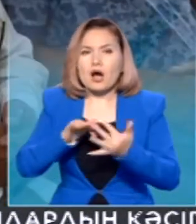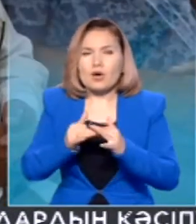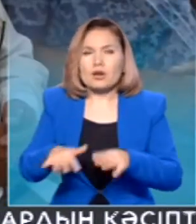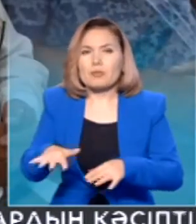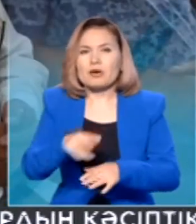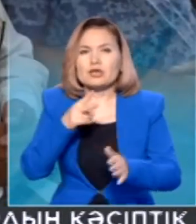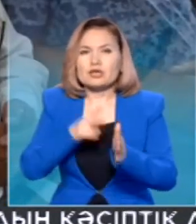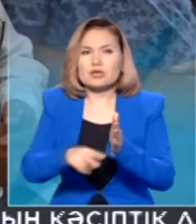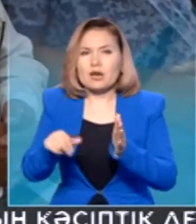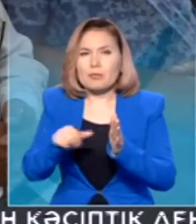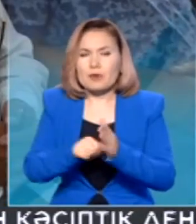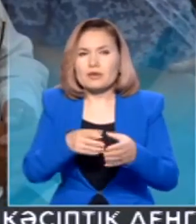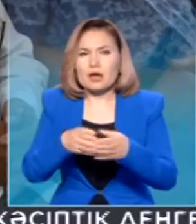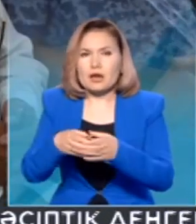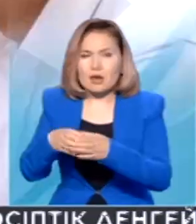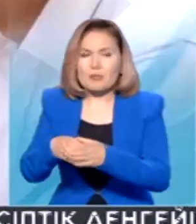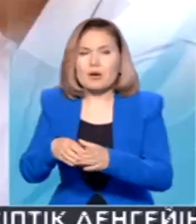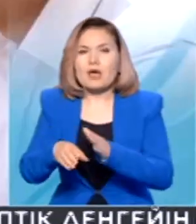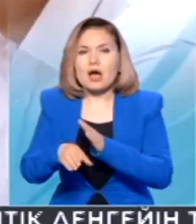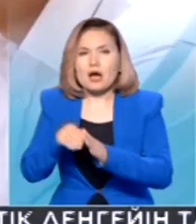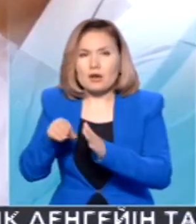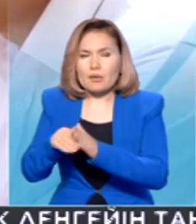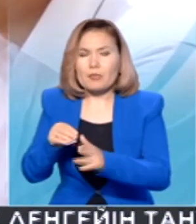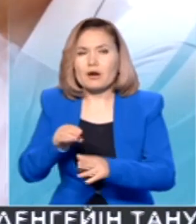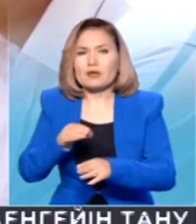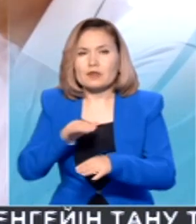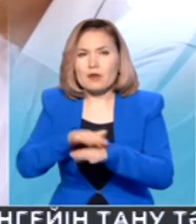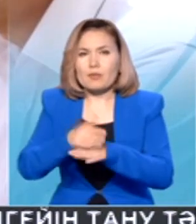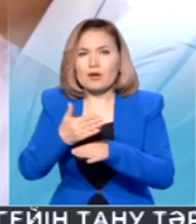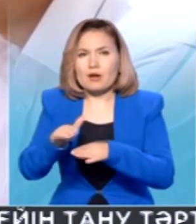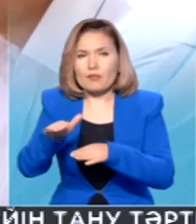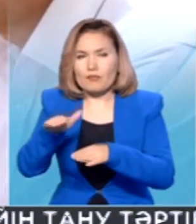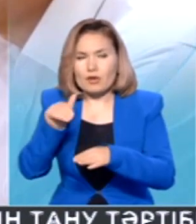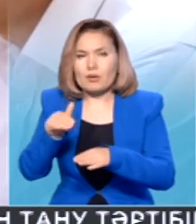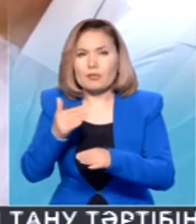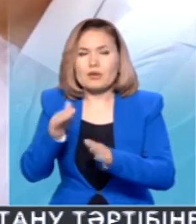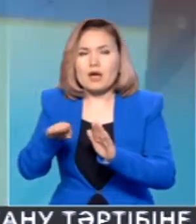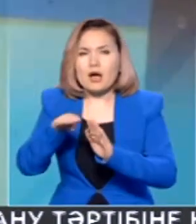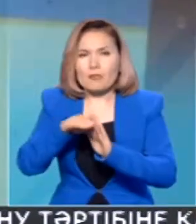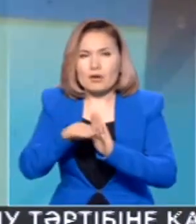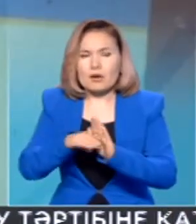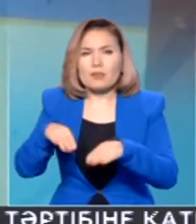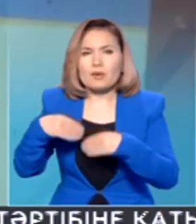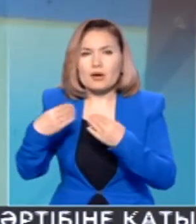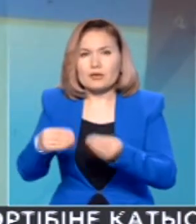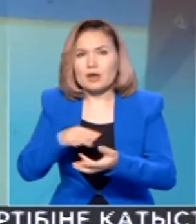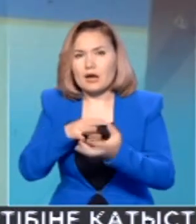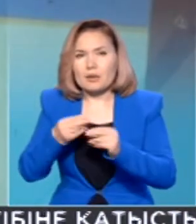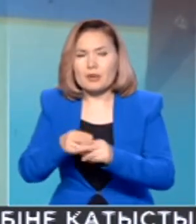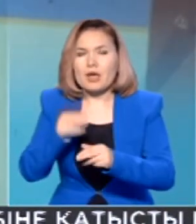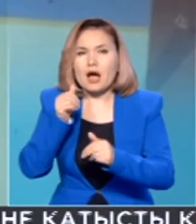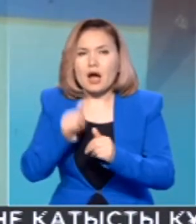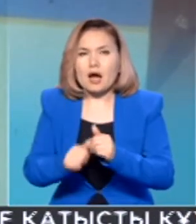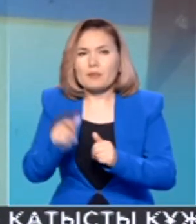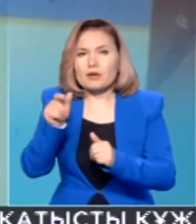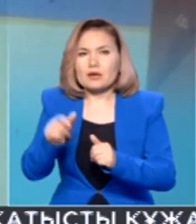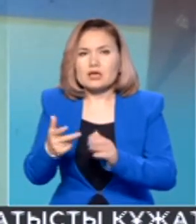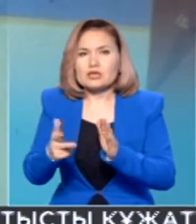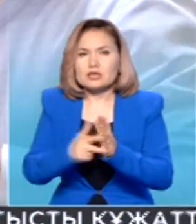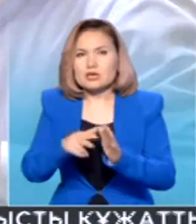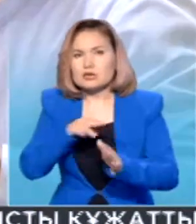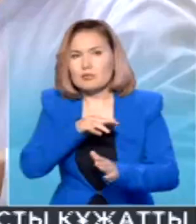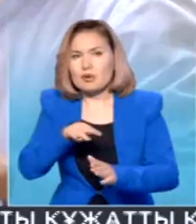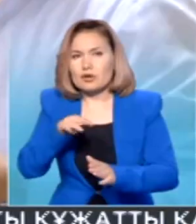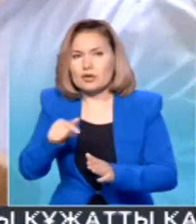округтерде 76 кооператив анықталып, әлеуетті несие алушылардың тізімі жасақталды. Осы қаражаттың арқасында әрбір тұрғынға 8